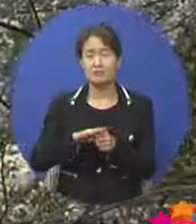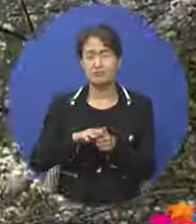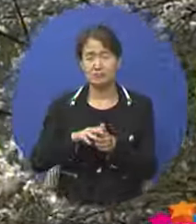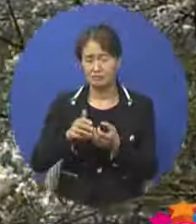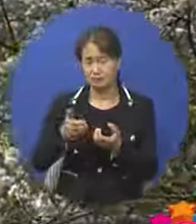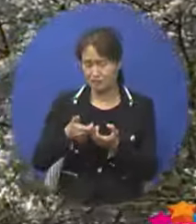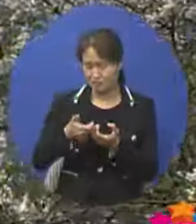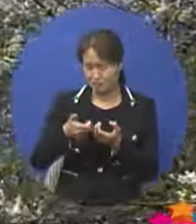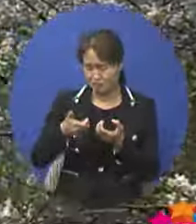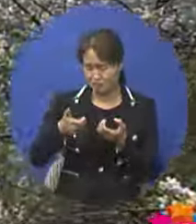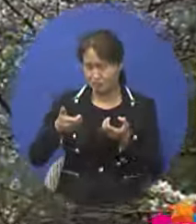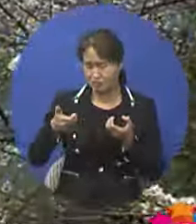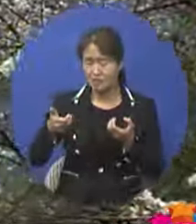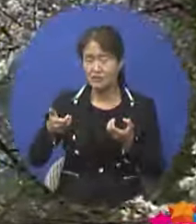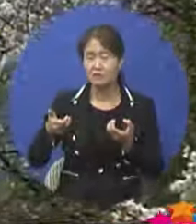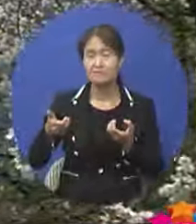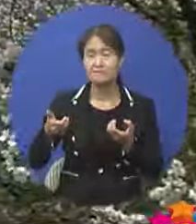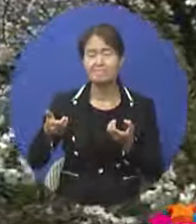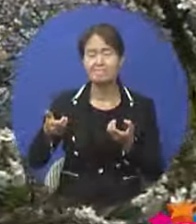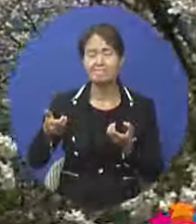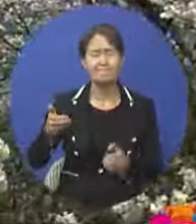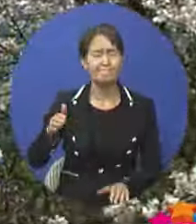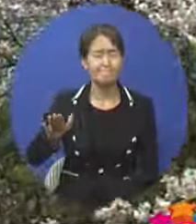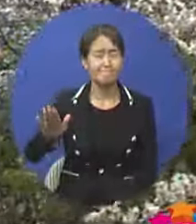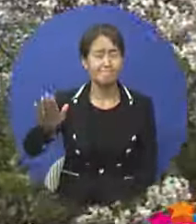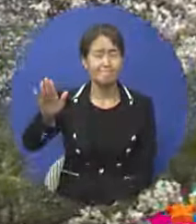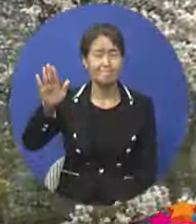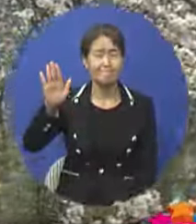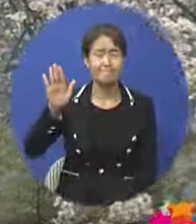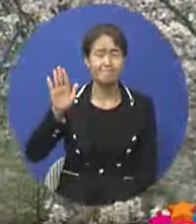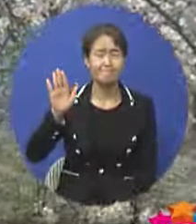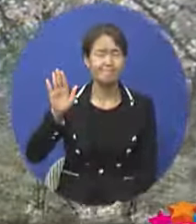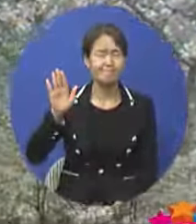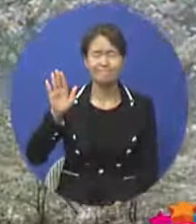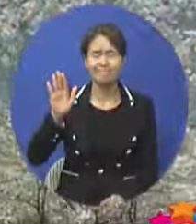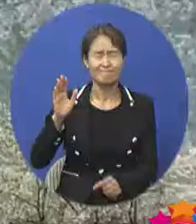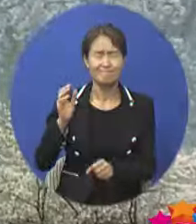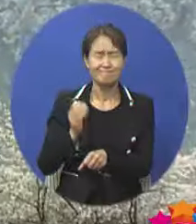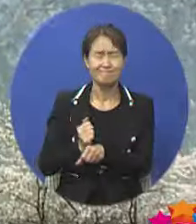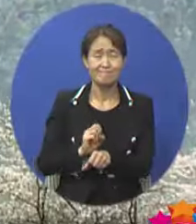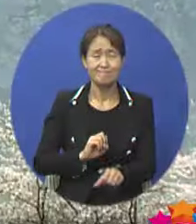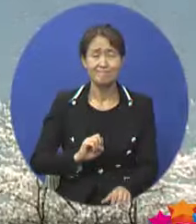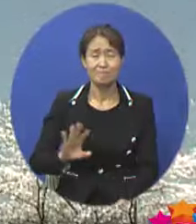깨어진 사랑에 냄새를 밟고